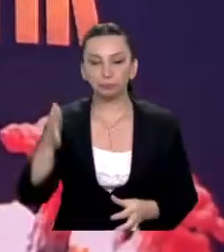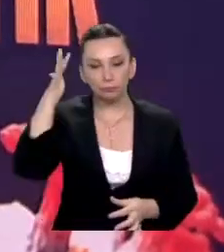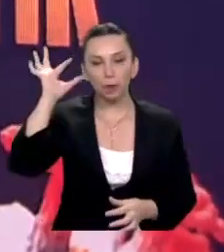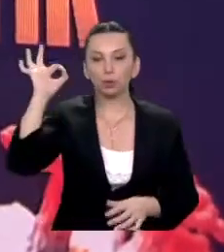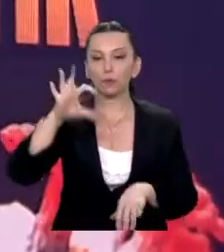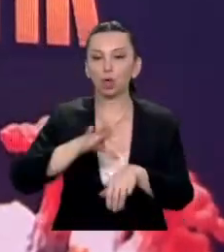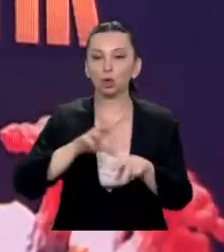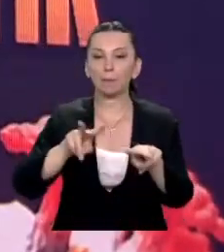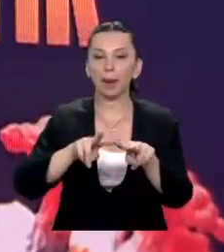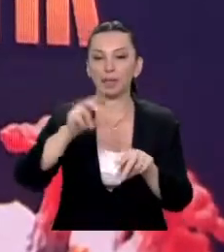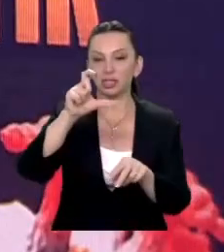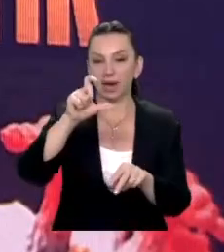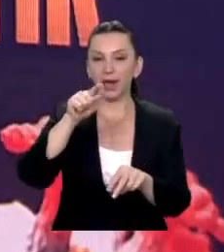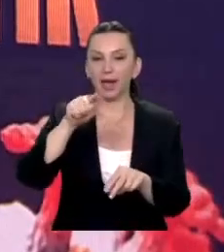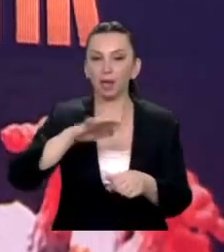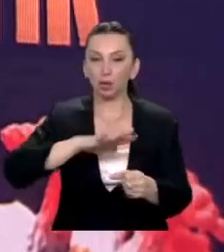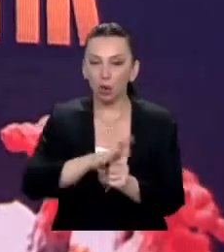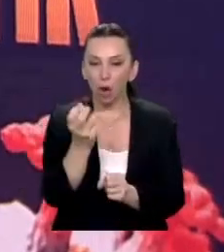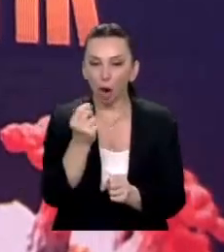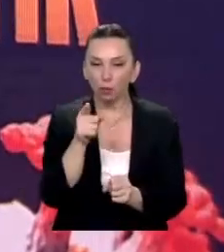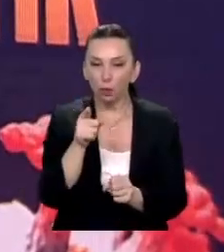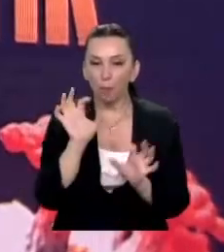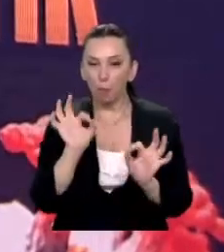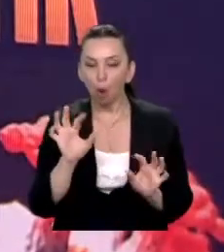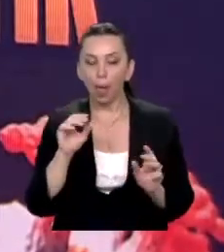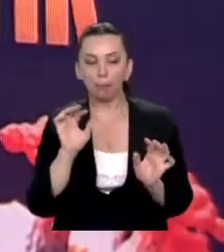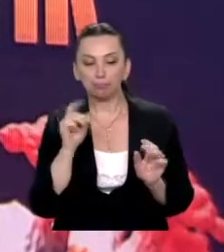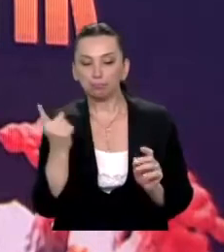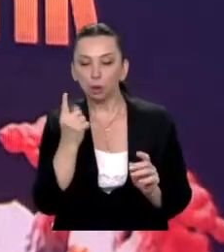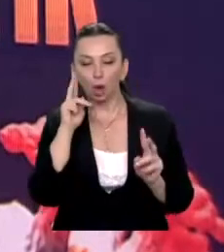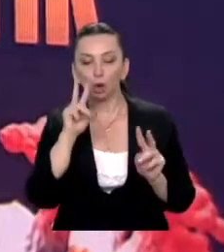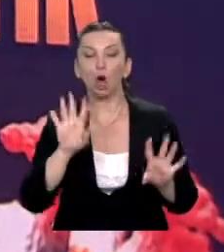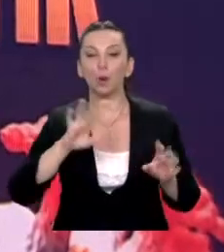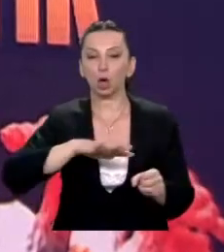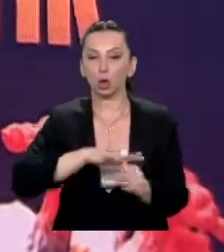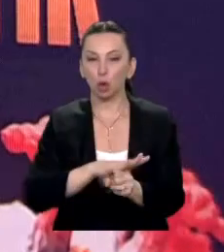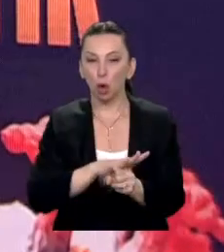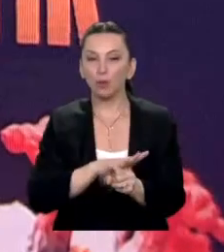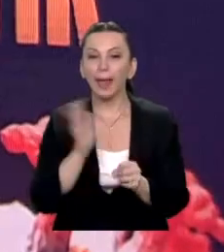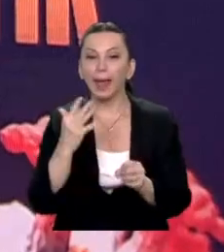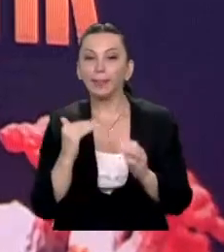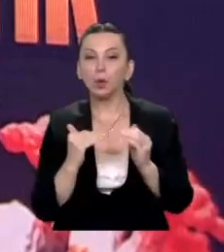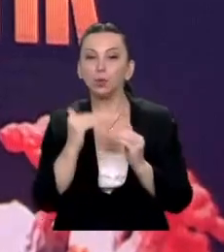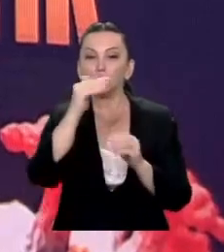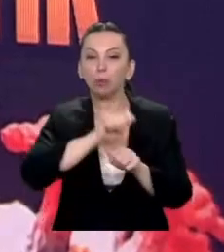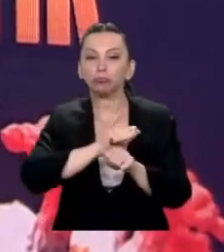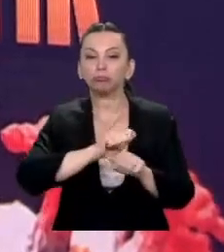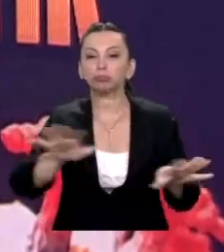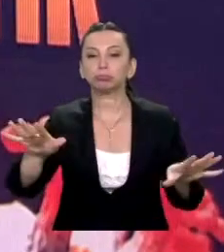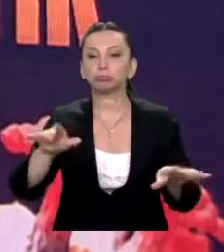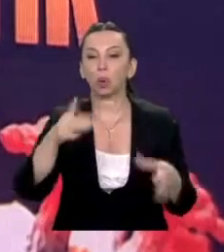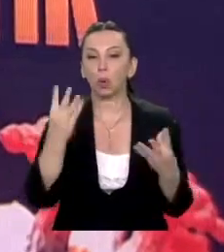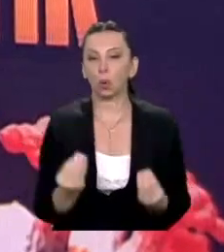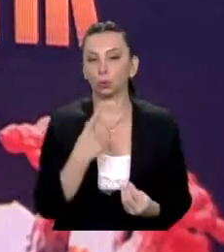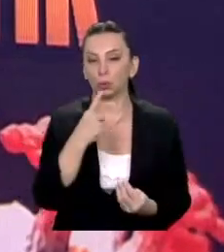Profesör Doktor Mehmet Ceyhan pandemide bile böylesini görmedik dedi covid en yüksek yayılım oranına ulaştığını